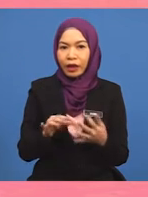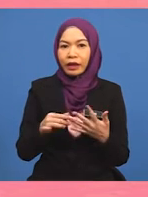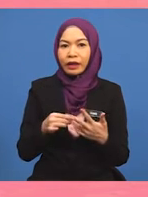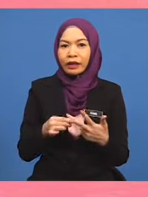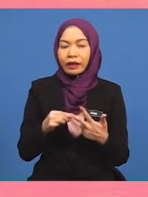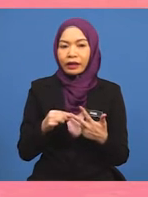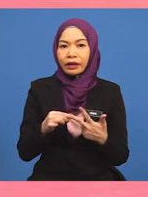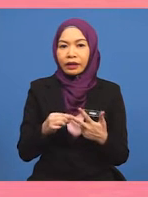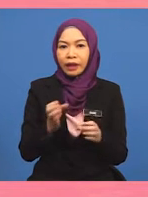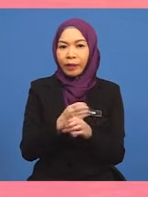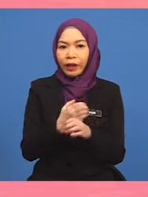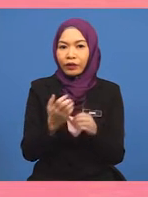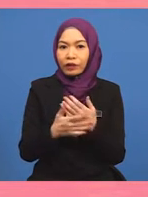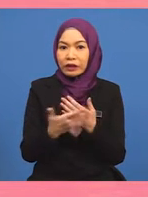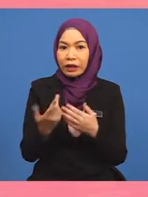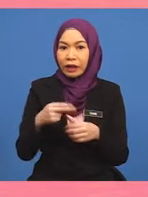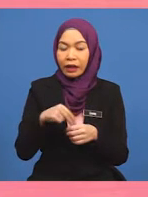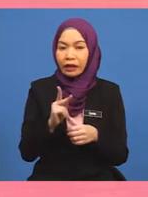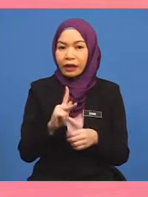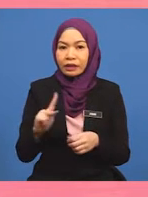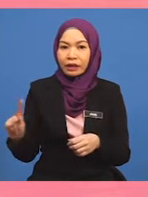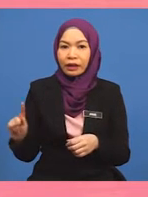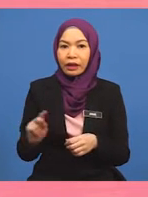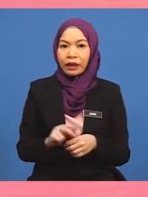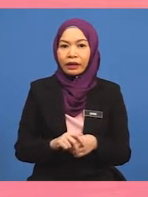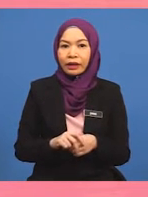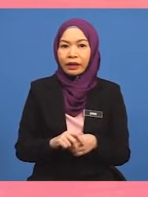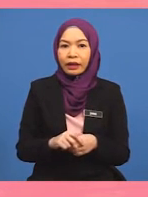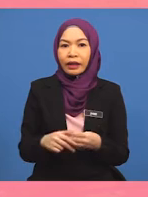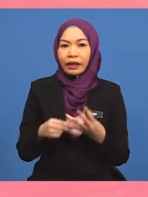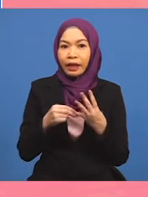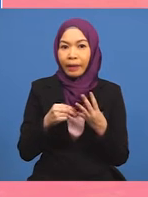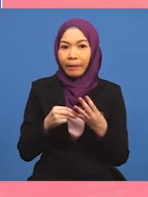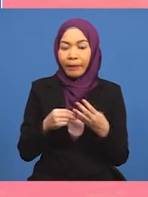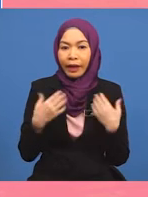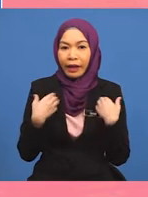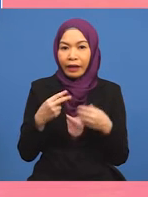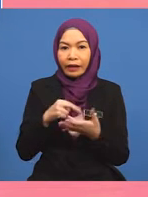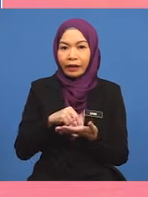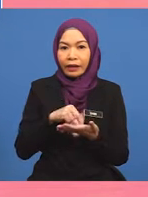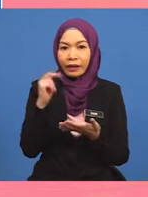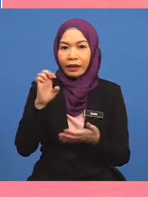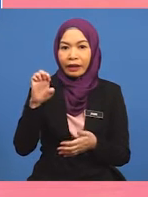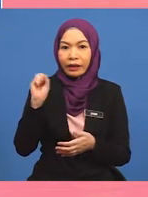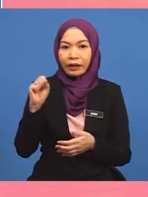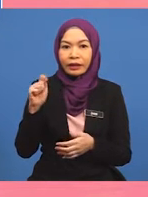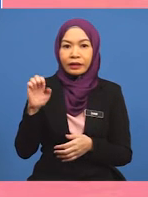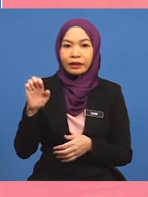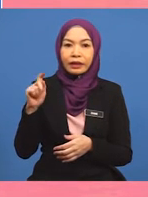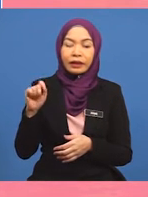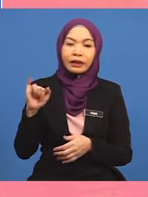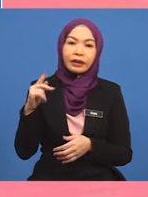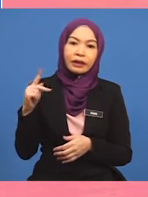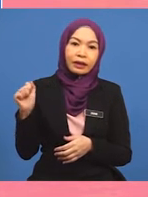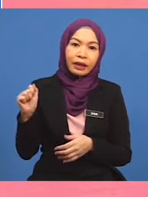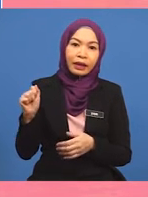mudah dihasilkan. Keempat, mempunyai nilai estetika. Dan yang kelima,